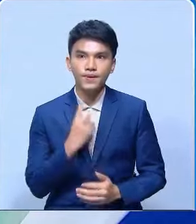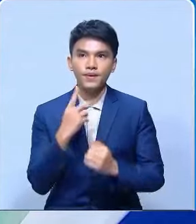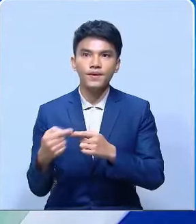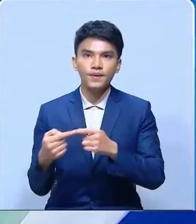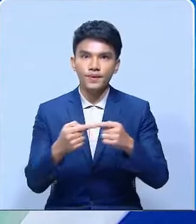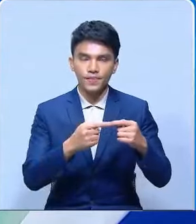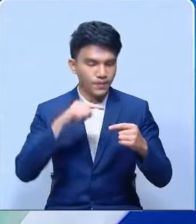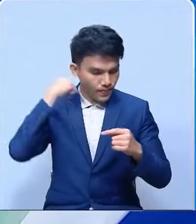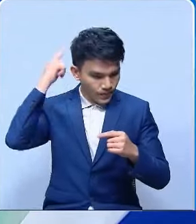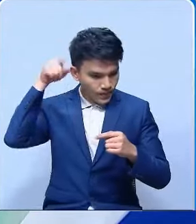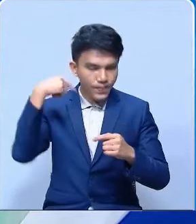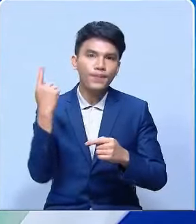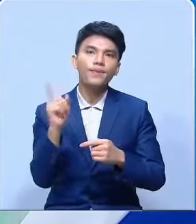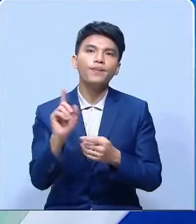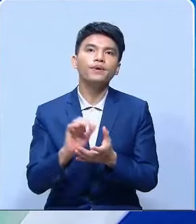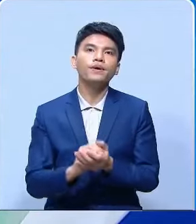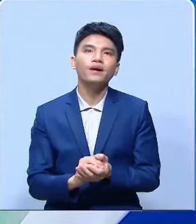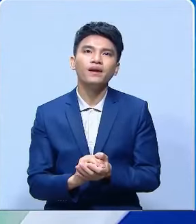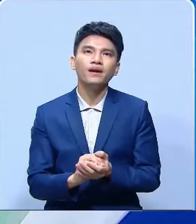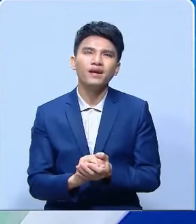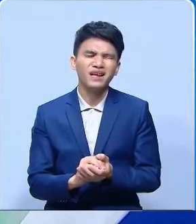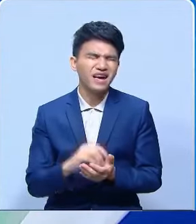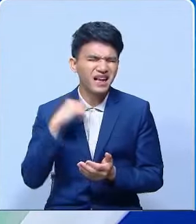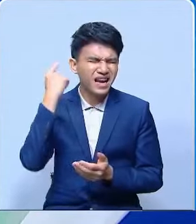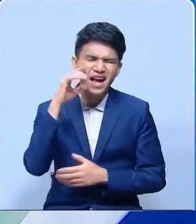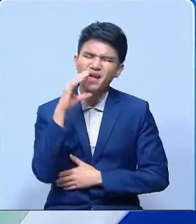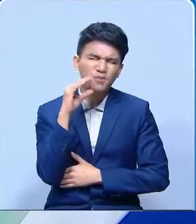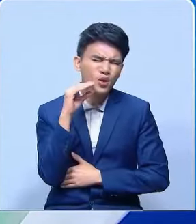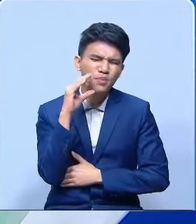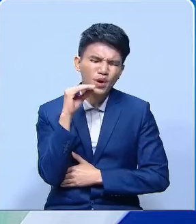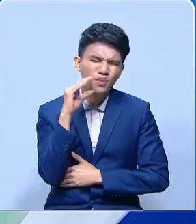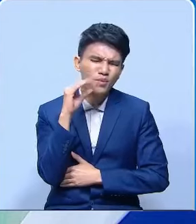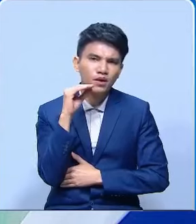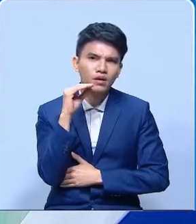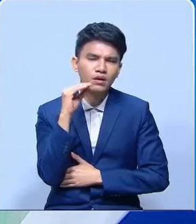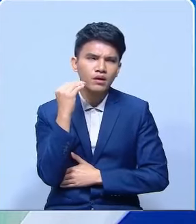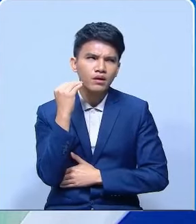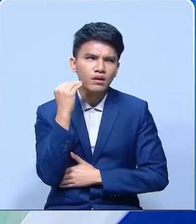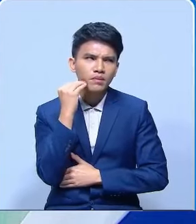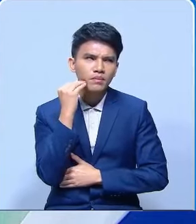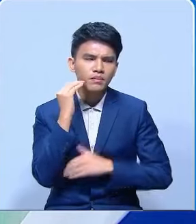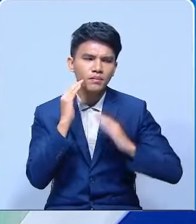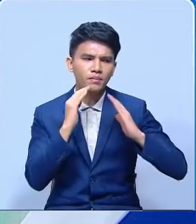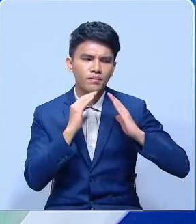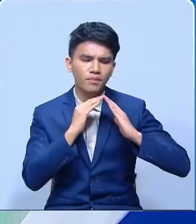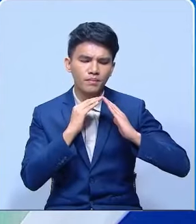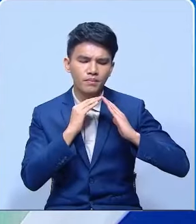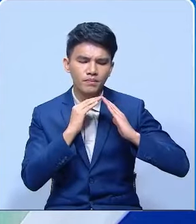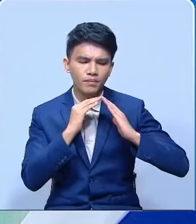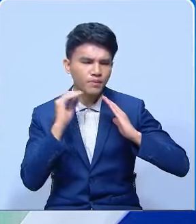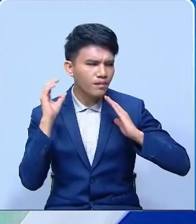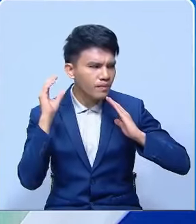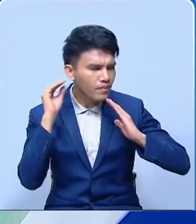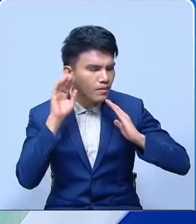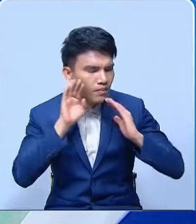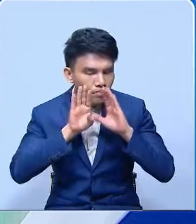สาวคนนึงบอกได้ยินเสียงอะไรมาบ่นพึมๆพำๆอยู่แถวๆหน้าต่างบ้านอือออกไปไงหน้าต่างดู